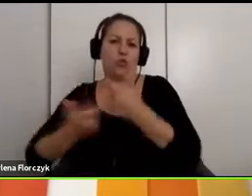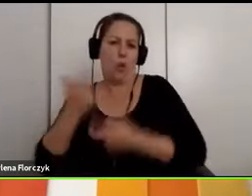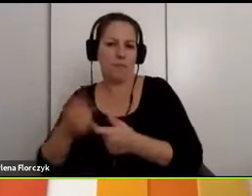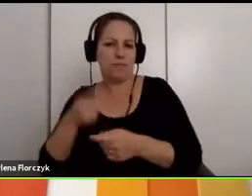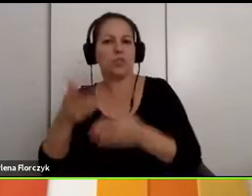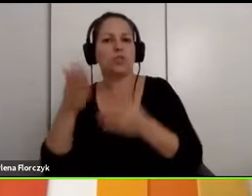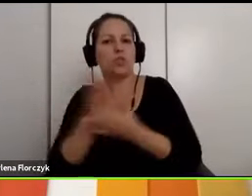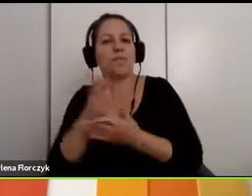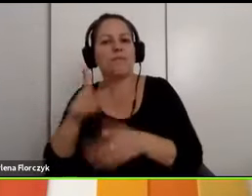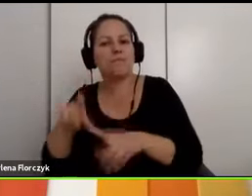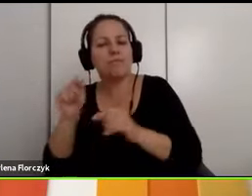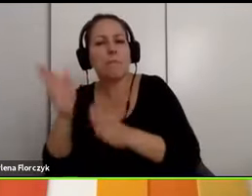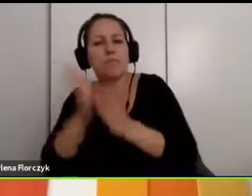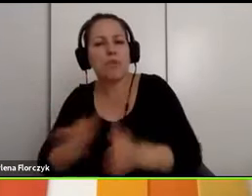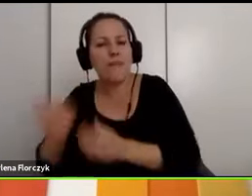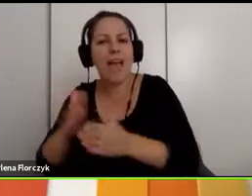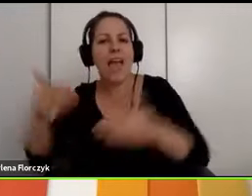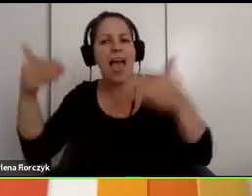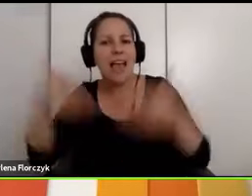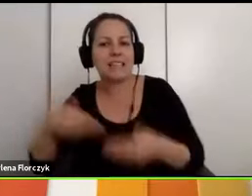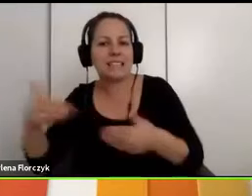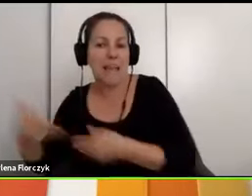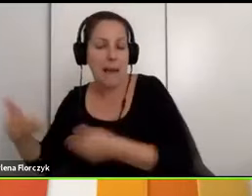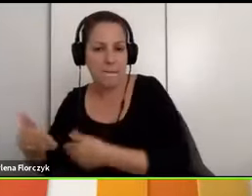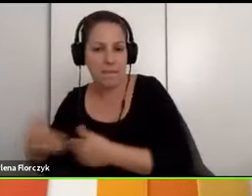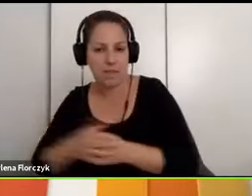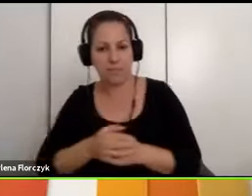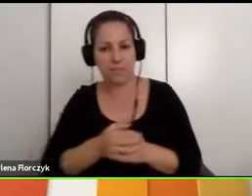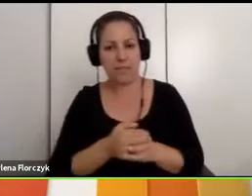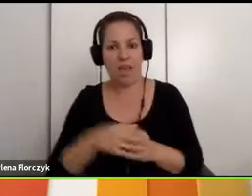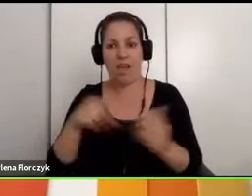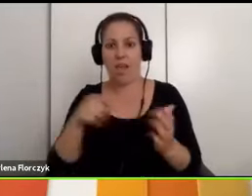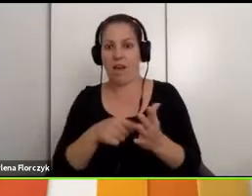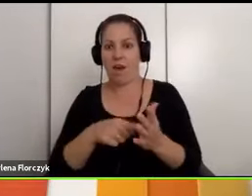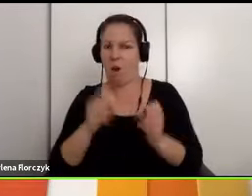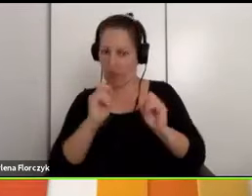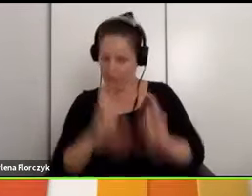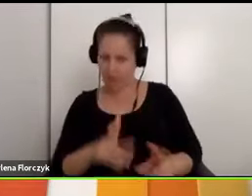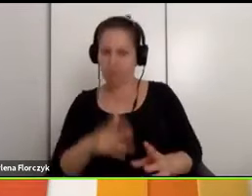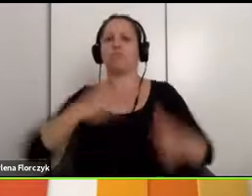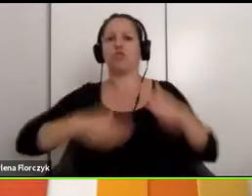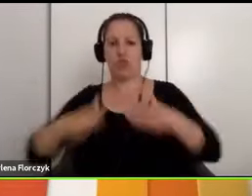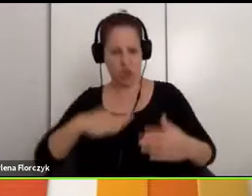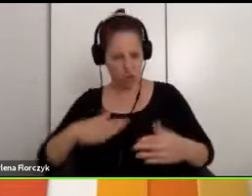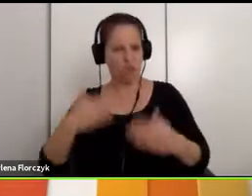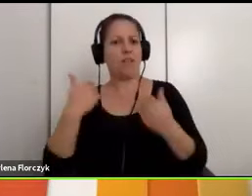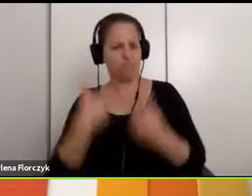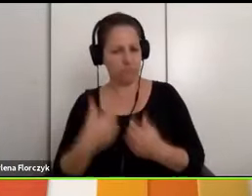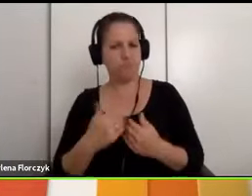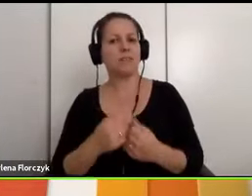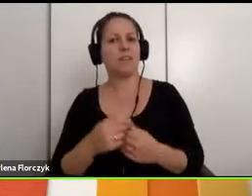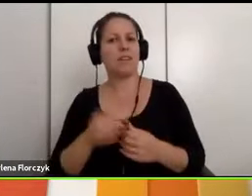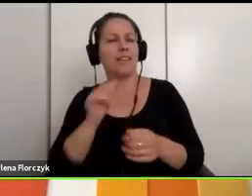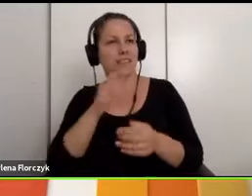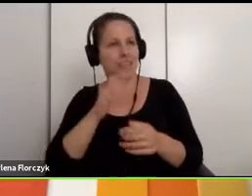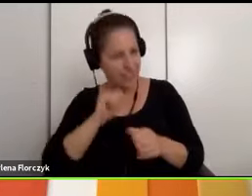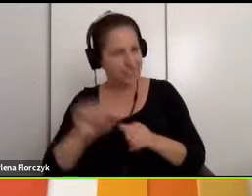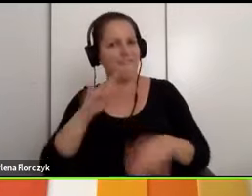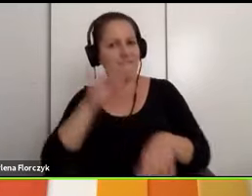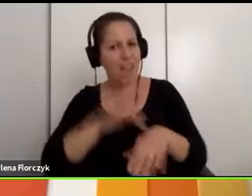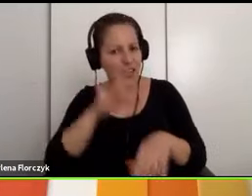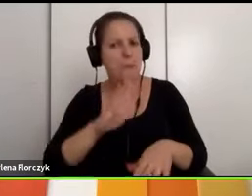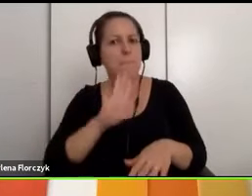kierat przygotowywania się do egzaminów i tego, że okej, cieszę się, że jesteś wrażliwy i cieszę się, że masz